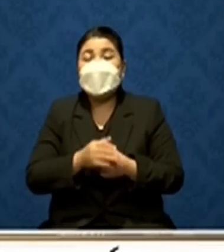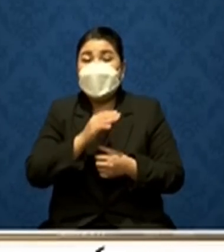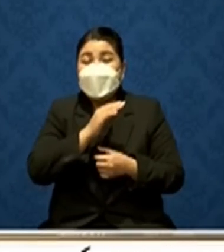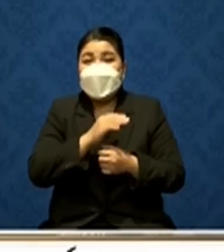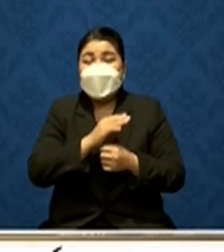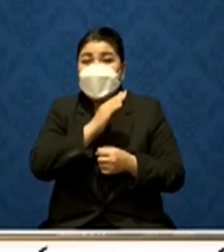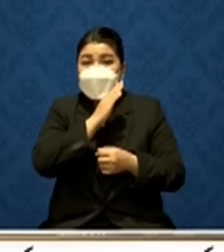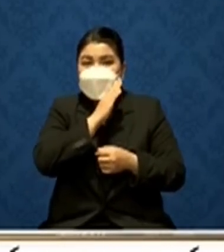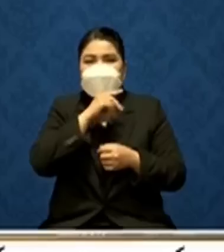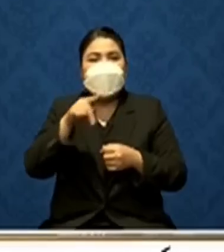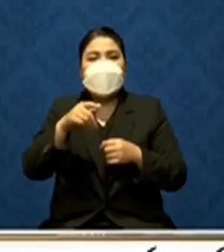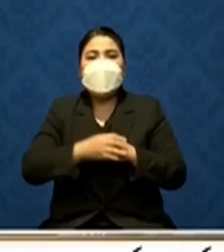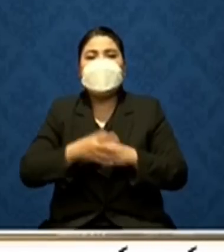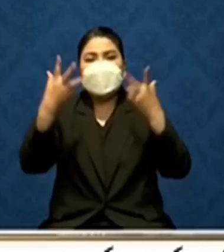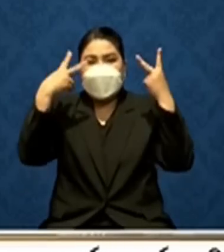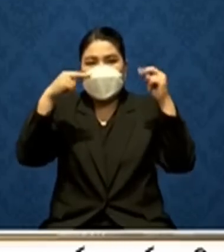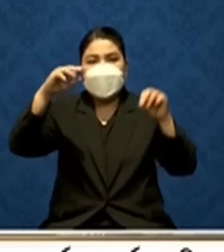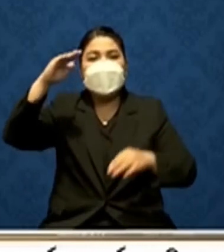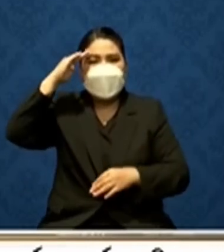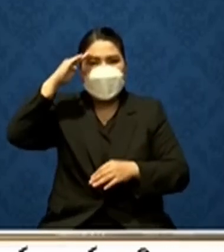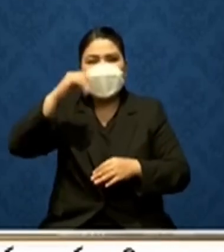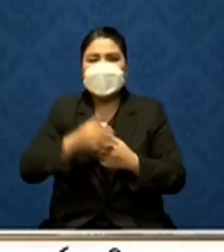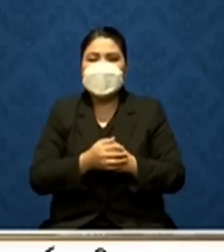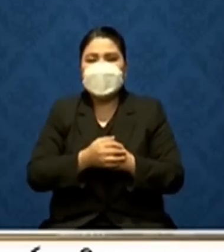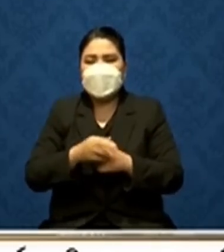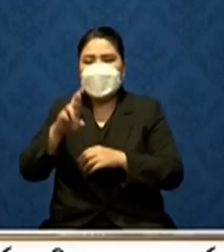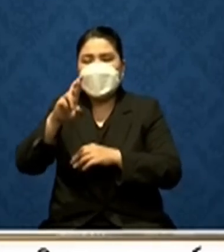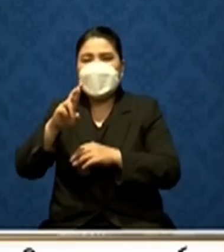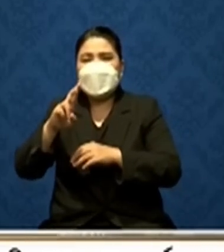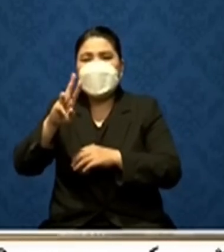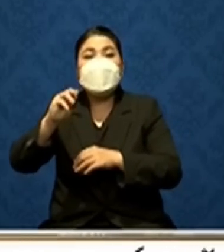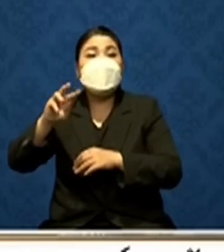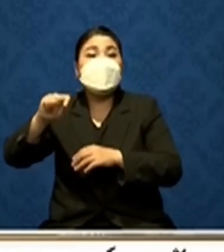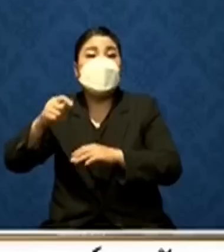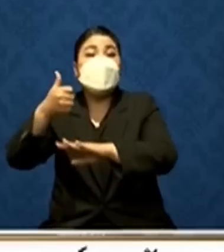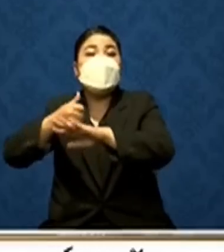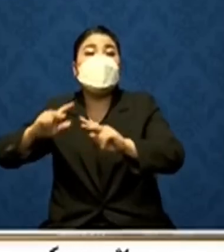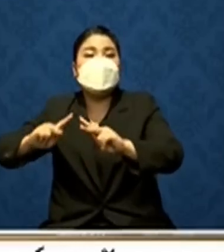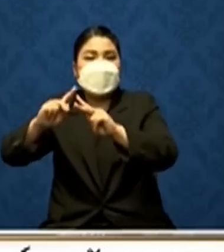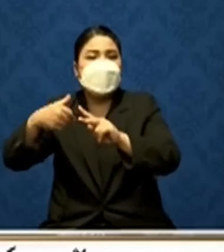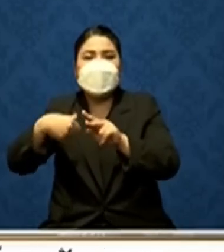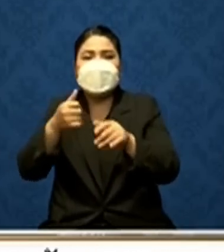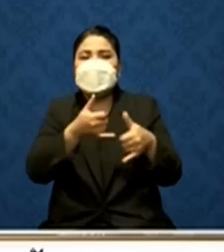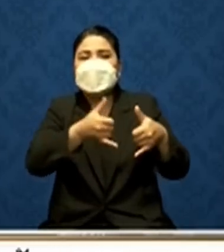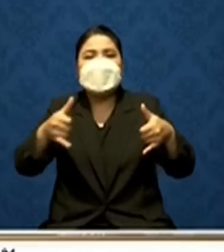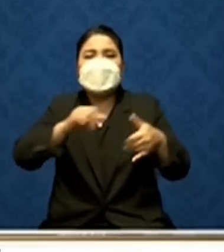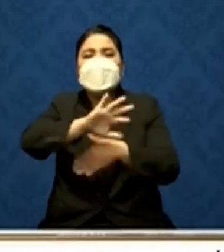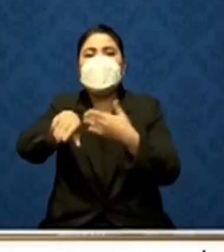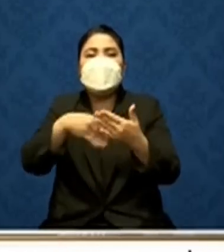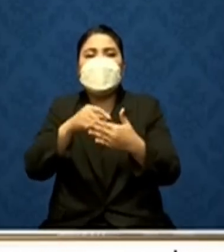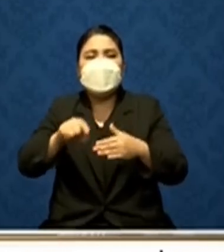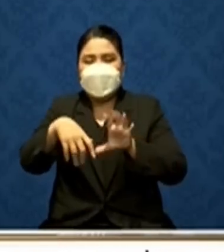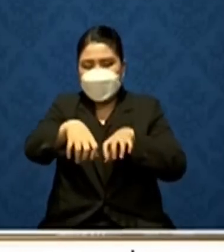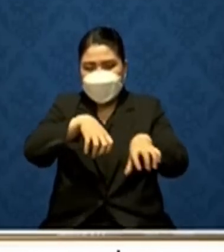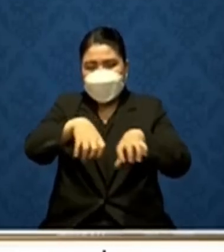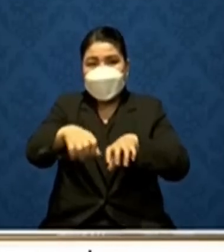ให้คนเอกประยุทธ์จันทร์โอชาและรัฐมนตรีดังกล่าวยังคงบริหารราชการแผ่นดินต่อไปย่อม